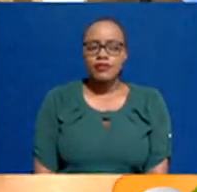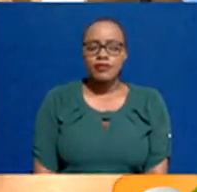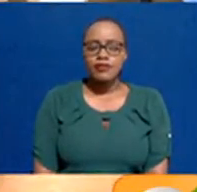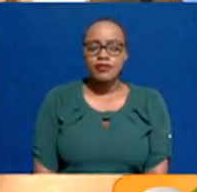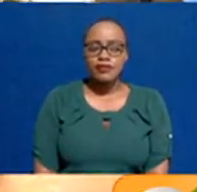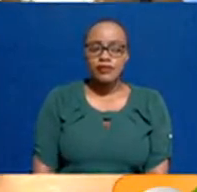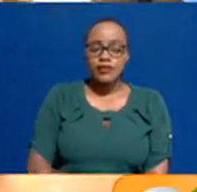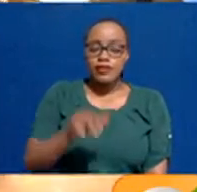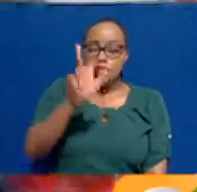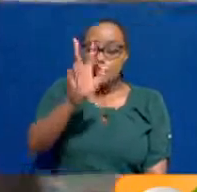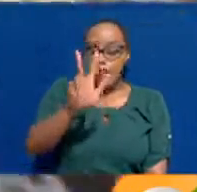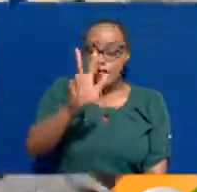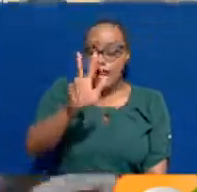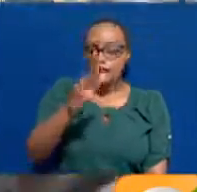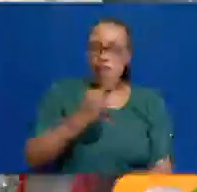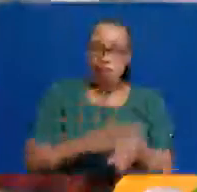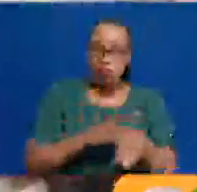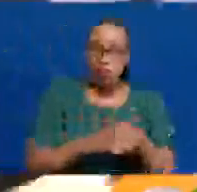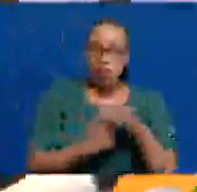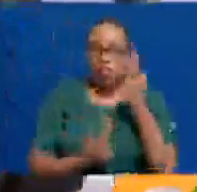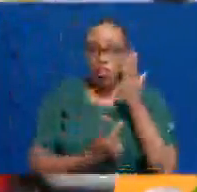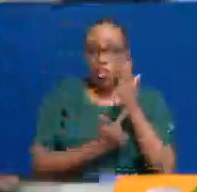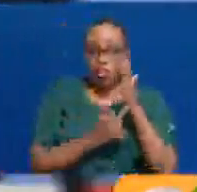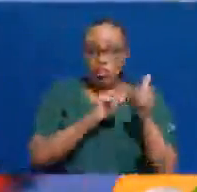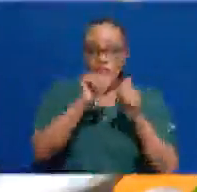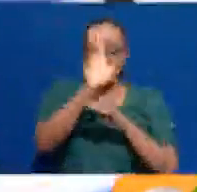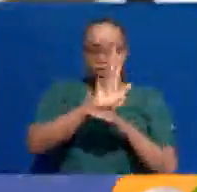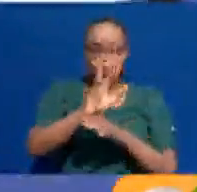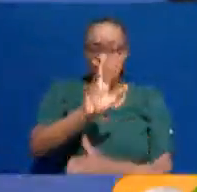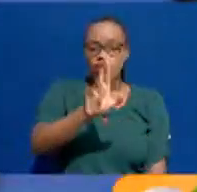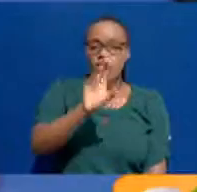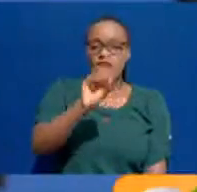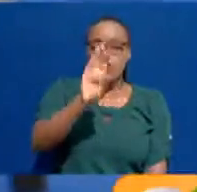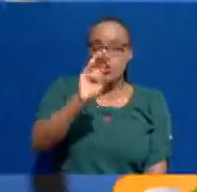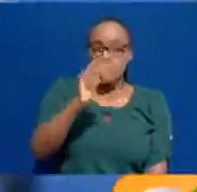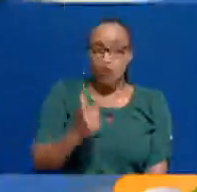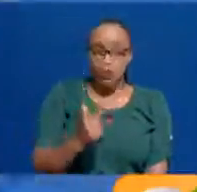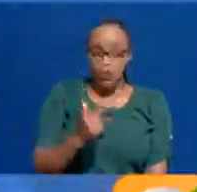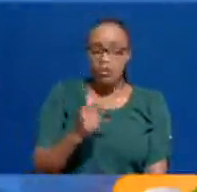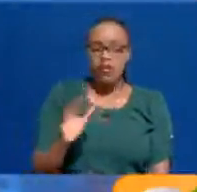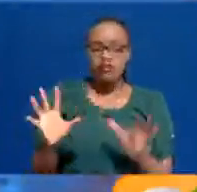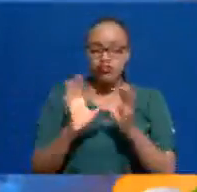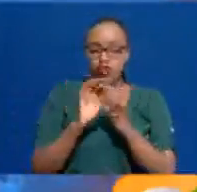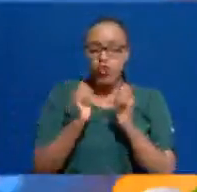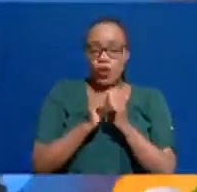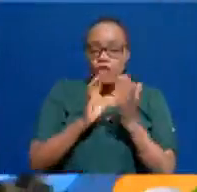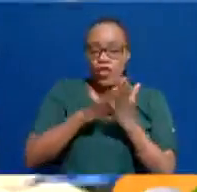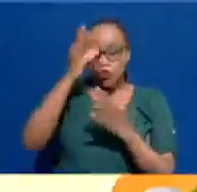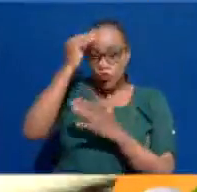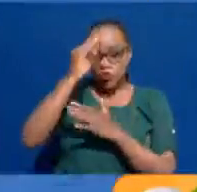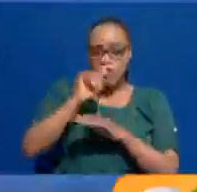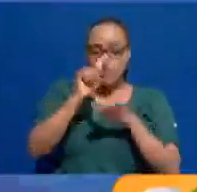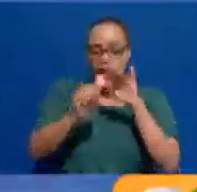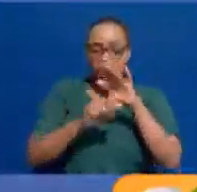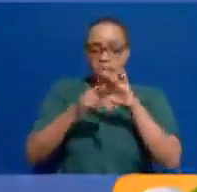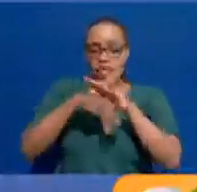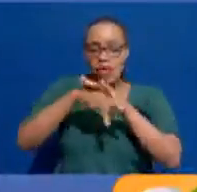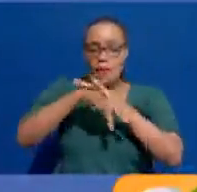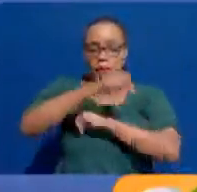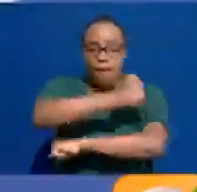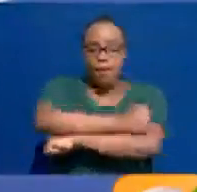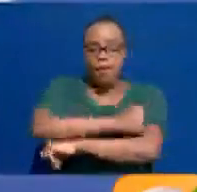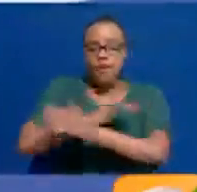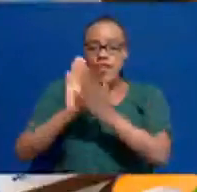Makala ya tatu ya mashindano ya teknolojia ya kutumia roboti yaliwaleta pamoja wanafunzi wa shule za msingi